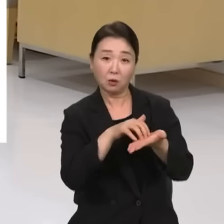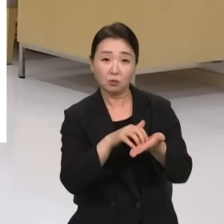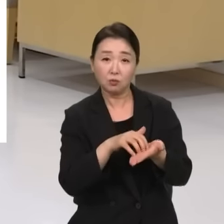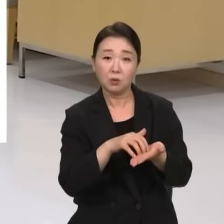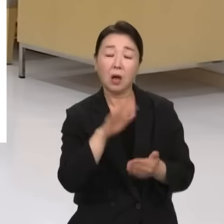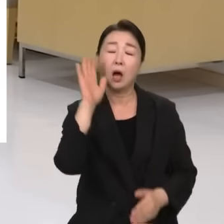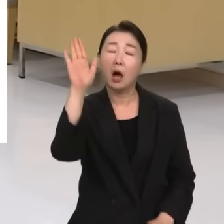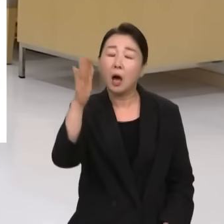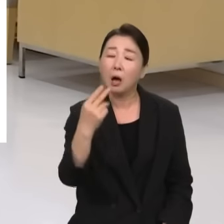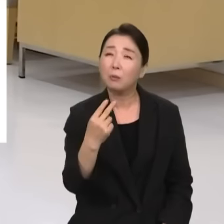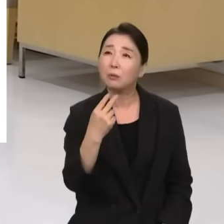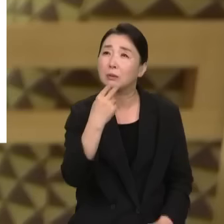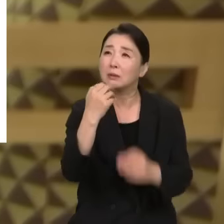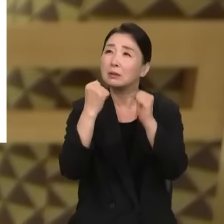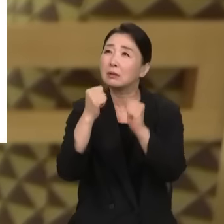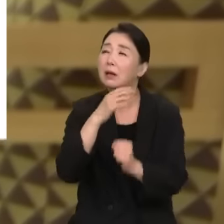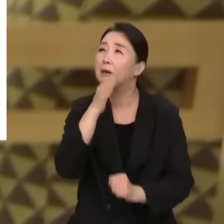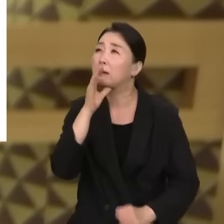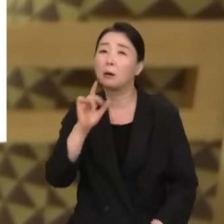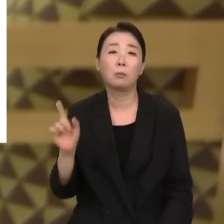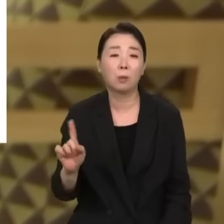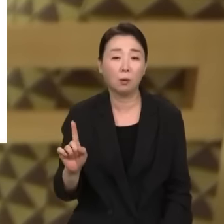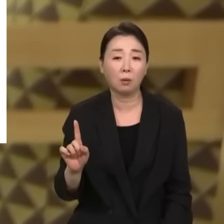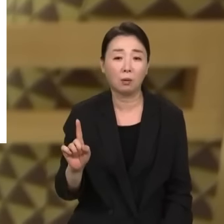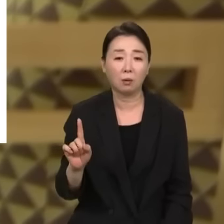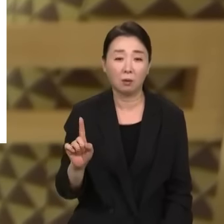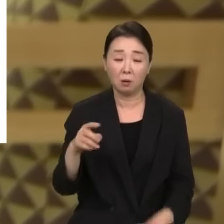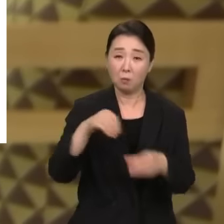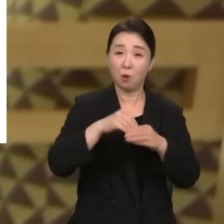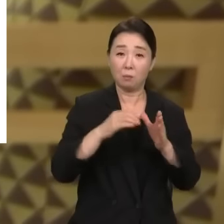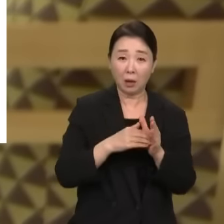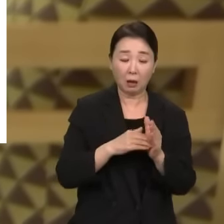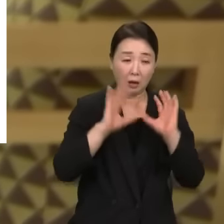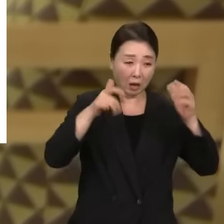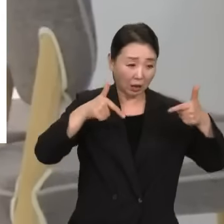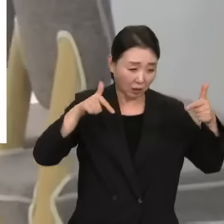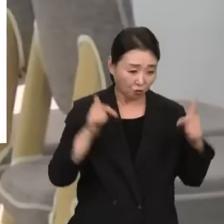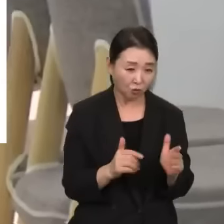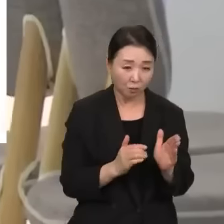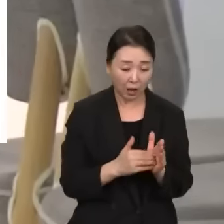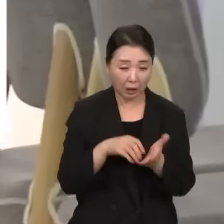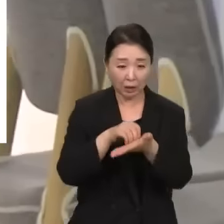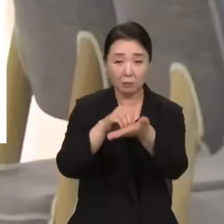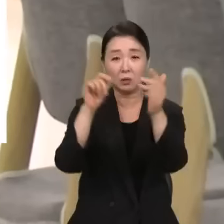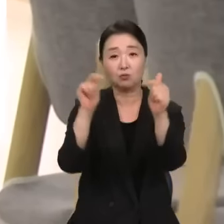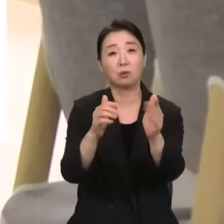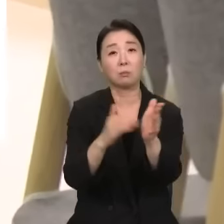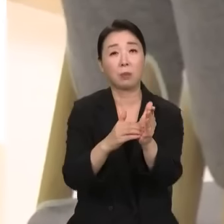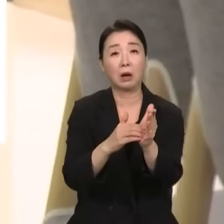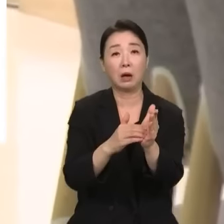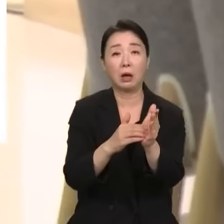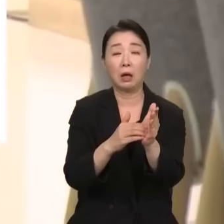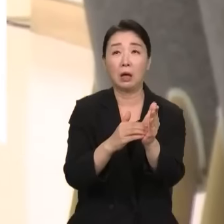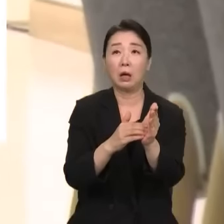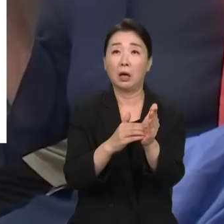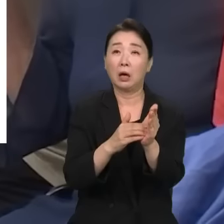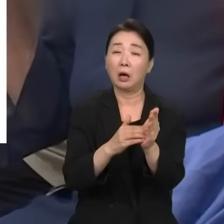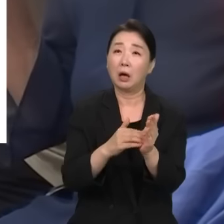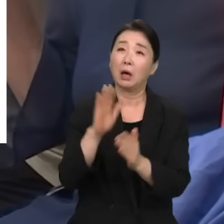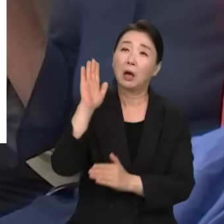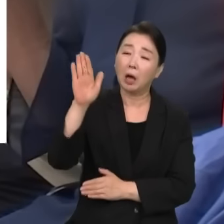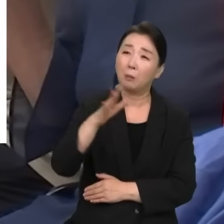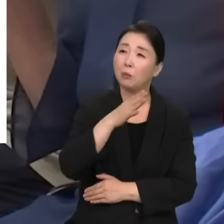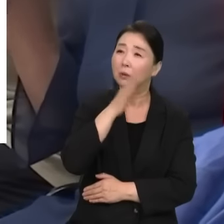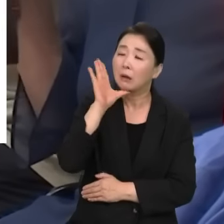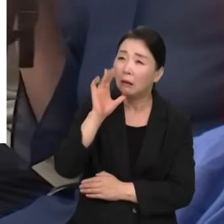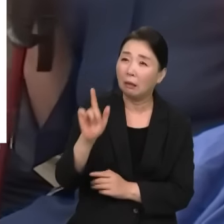수명까지 계산에 넣겠다는 건데 저출생과 고령화로 가입자 수는 점점 줄고 기대 수명은 늘어날 거라 실제 받는